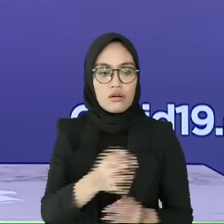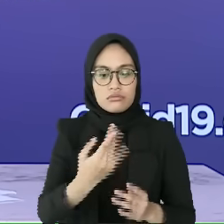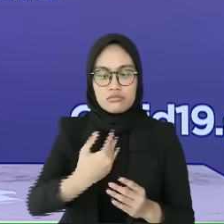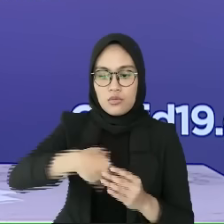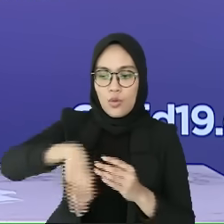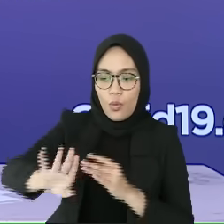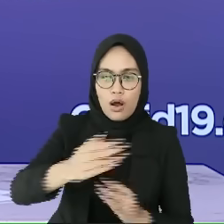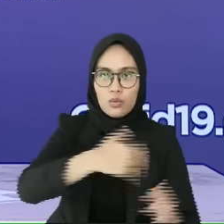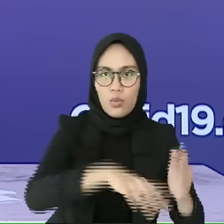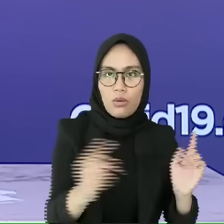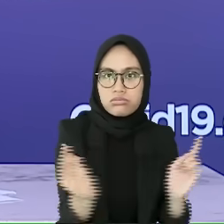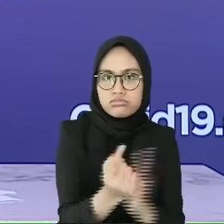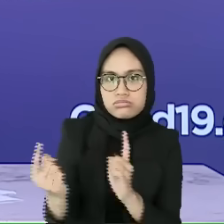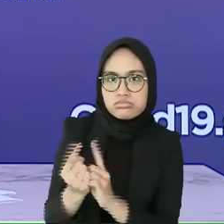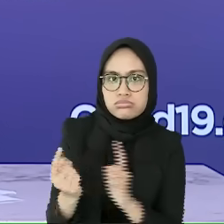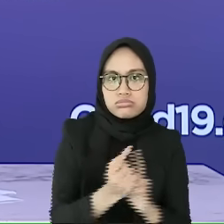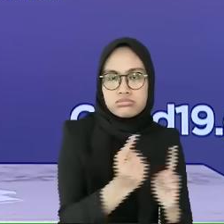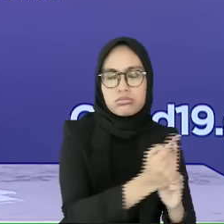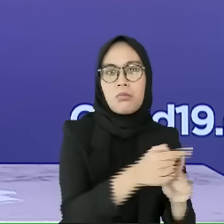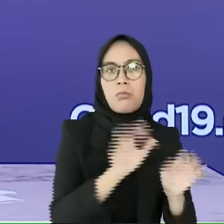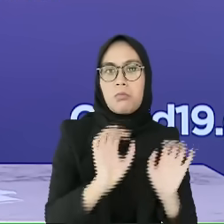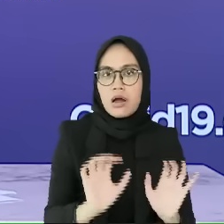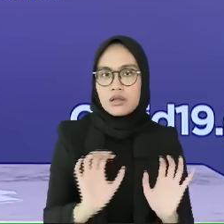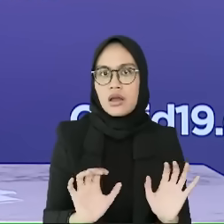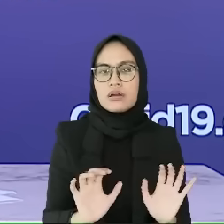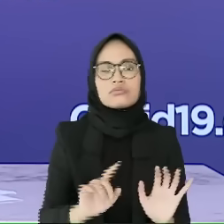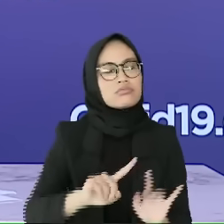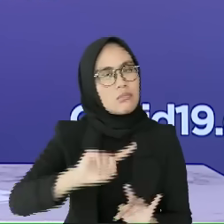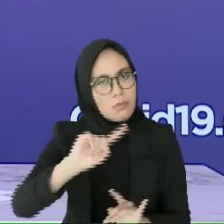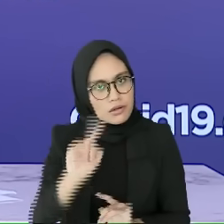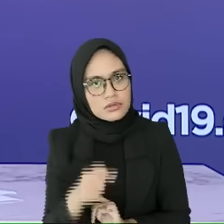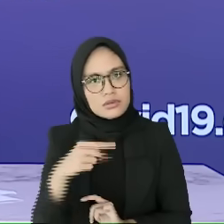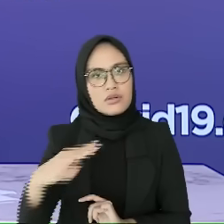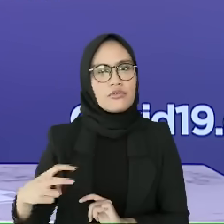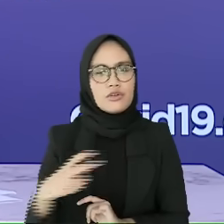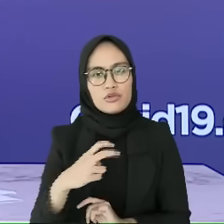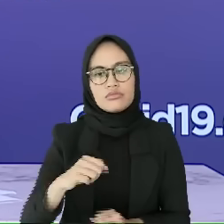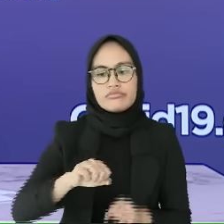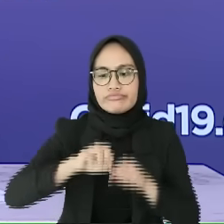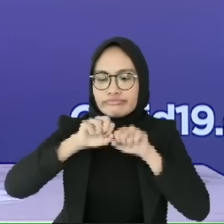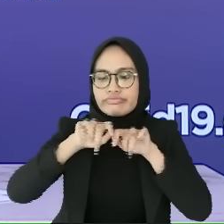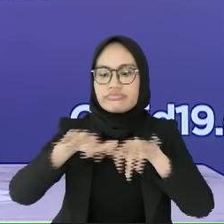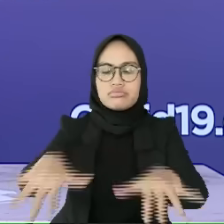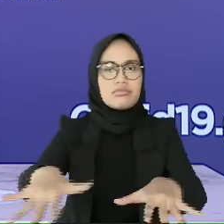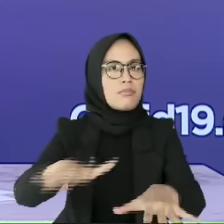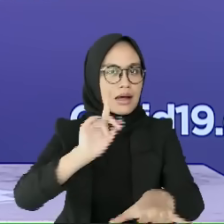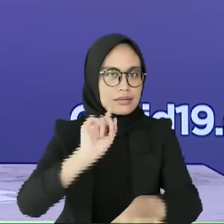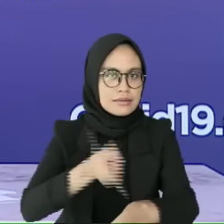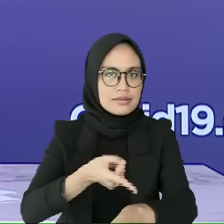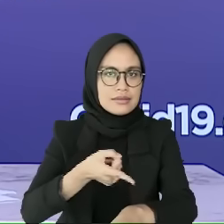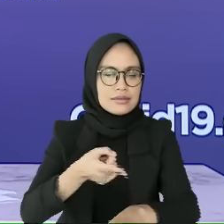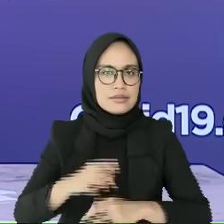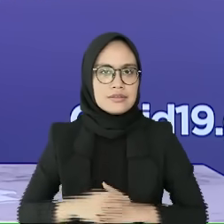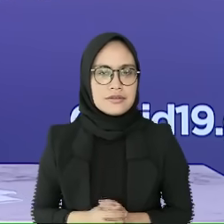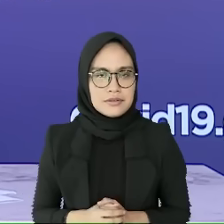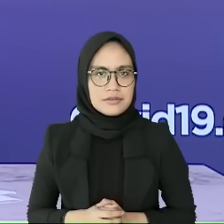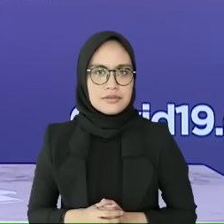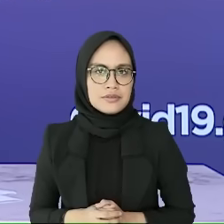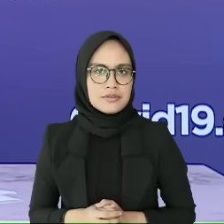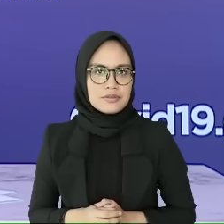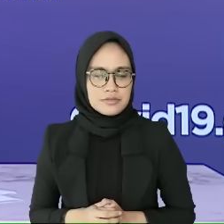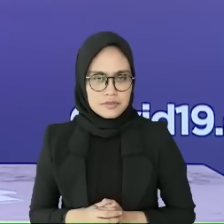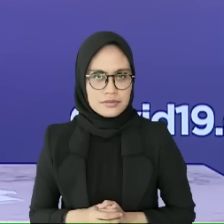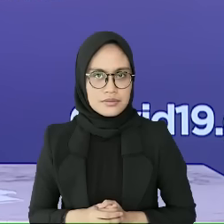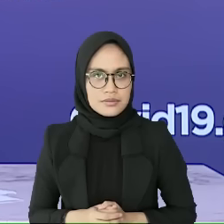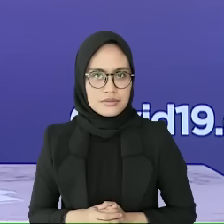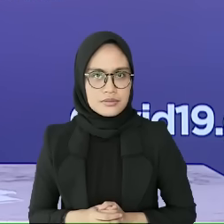terhadap perkembangan kasus atau reproduction number suatu daerah dan secara spesifik membantu kita mengidentifikasi